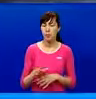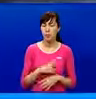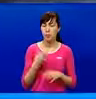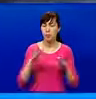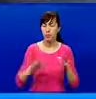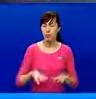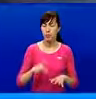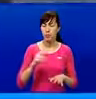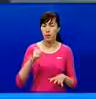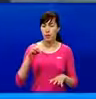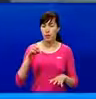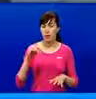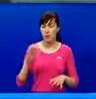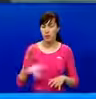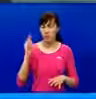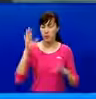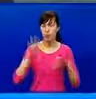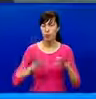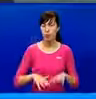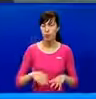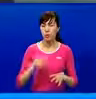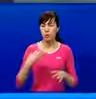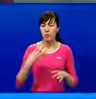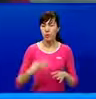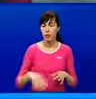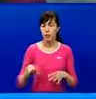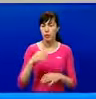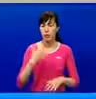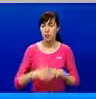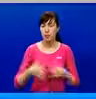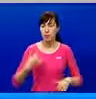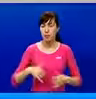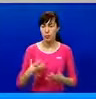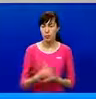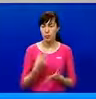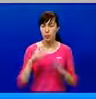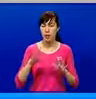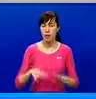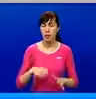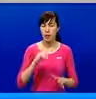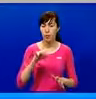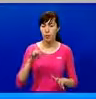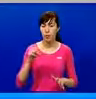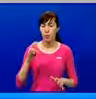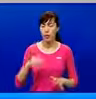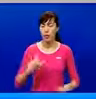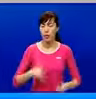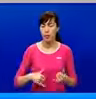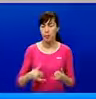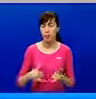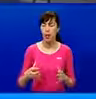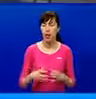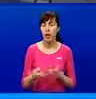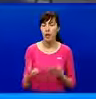Сабыр Рахымов атындағы білім ұясы мен номер 24-ші жалпы орта мектебі еншіледі. Ал 1-ші орын Тұран жалпы орта мектебінің ұстаздарынан құралған топқа